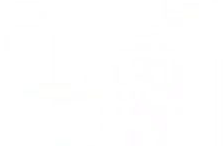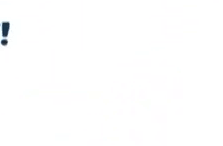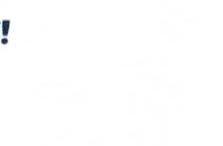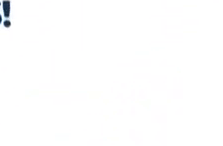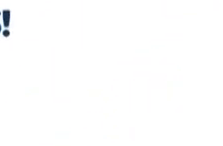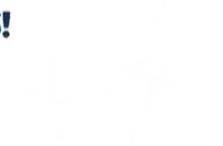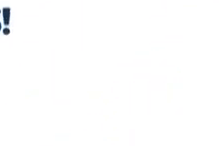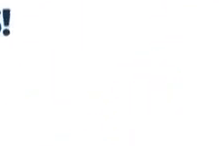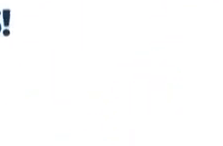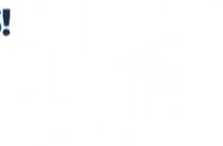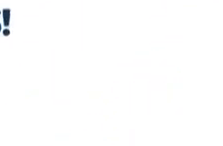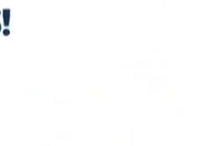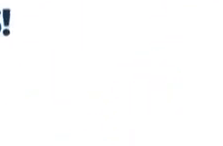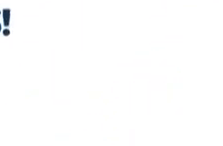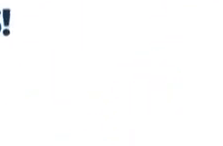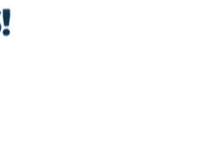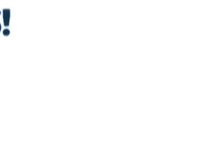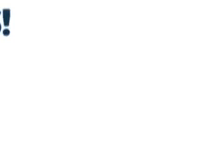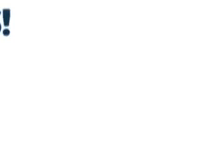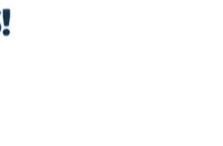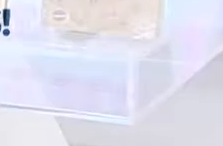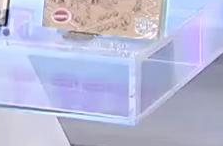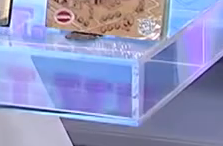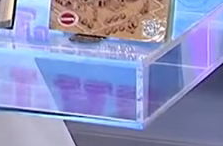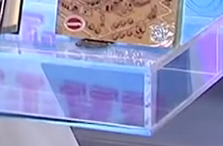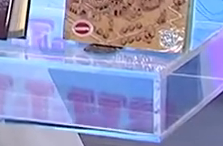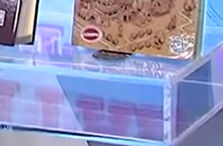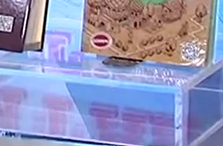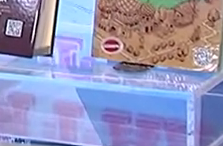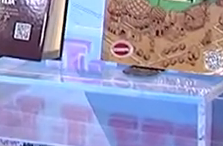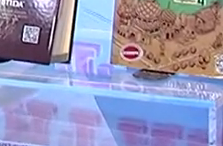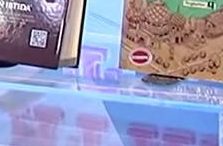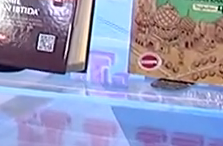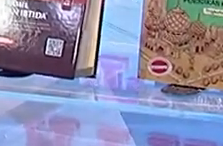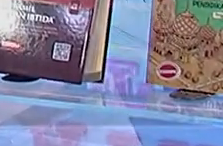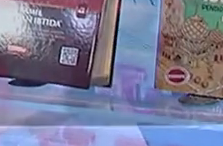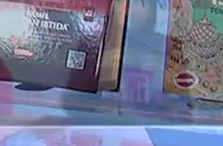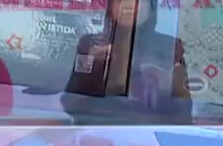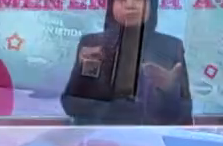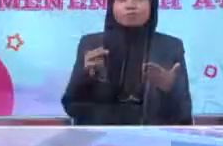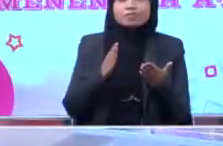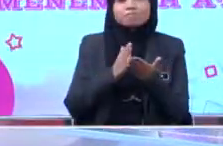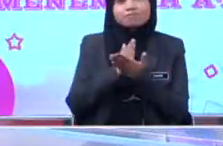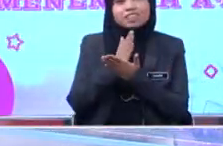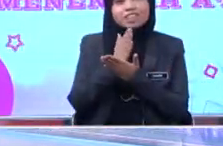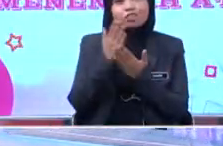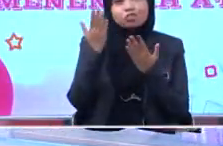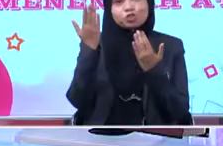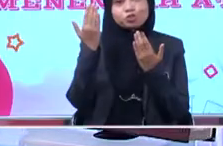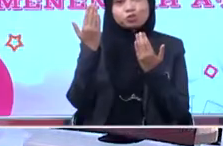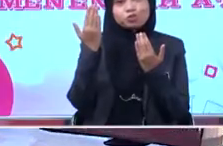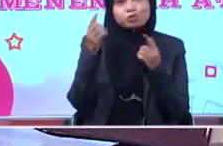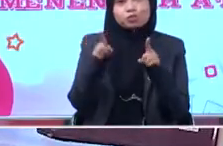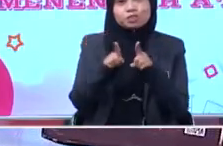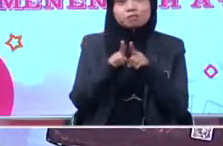Sidik TV key cuma kasih murid-murid planet terus bersama kami dididik TV